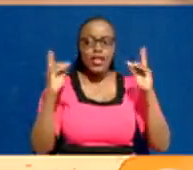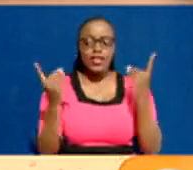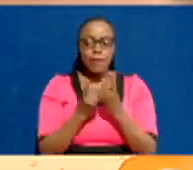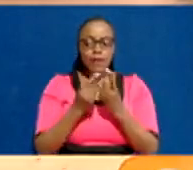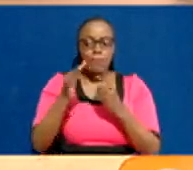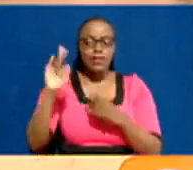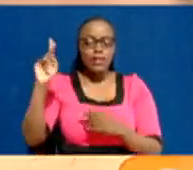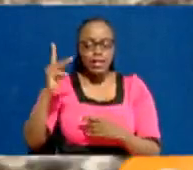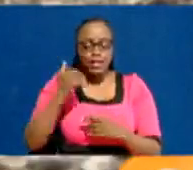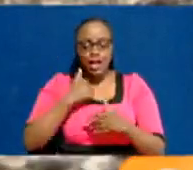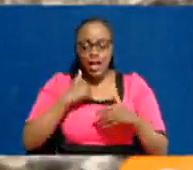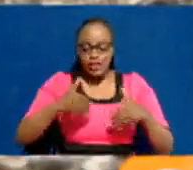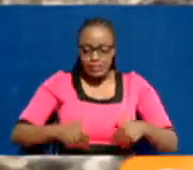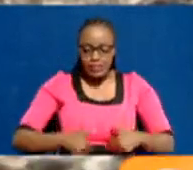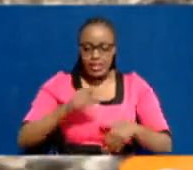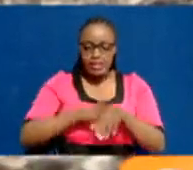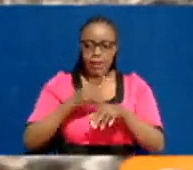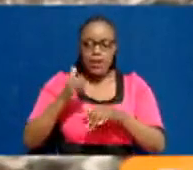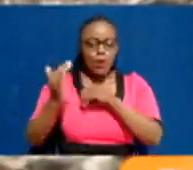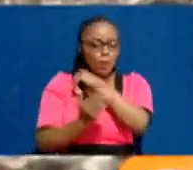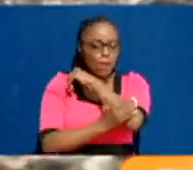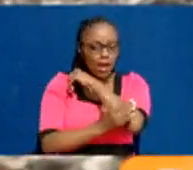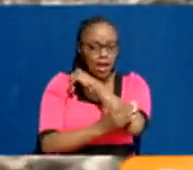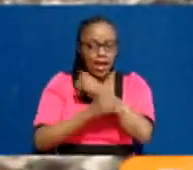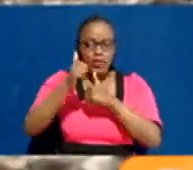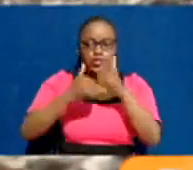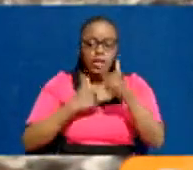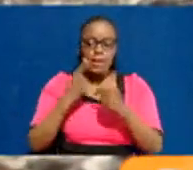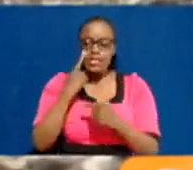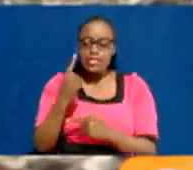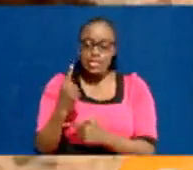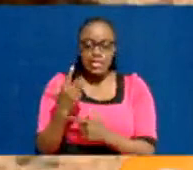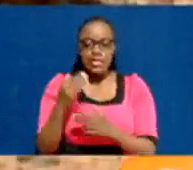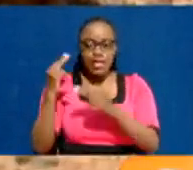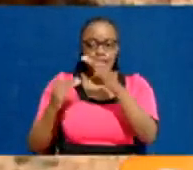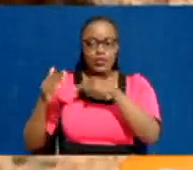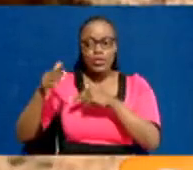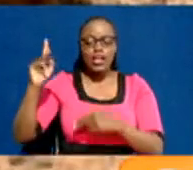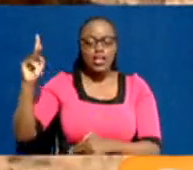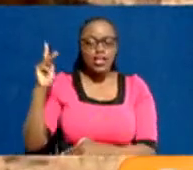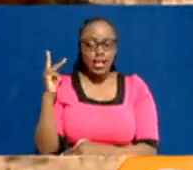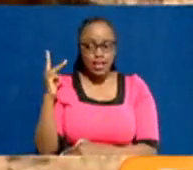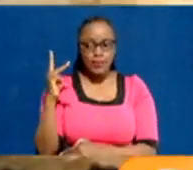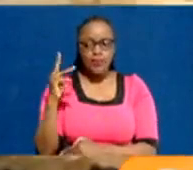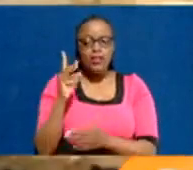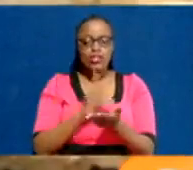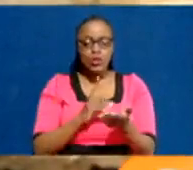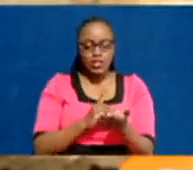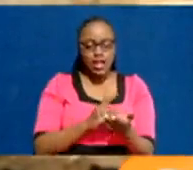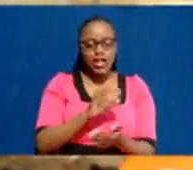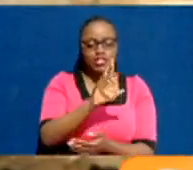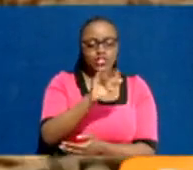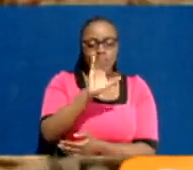nchini, ukame wa msimu huu ndio mbaya zaidi kuwahi kushuhudiwa katika historia ya taifa hili. Daktari Richard